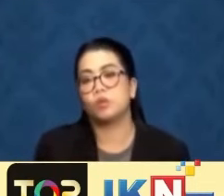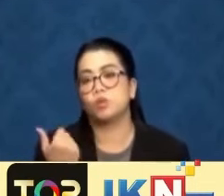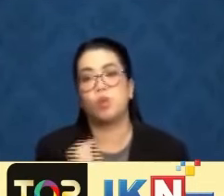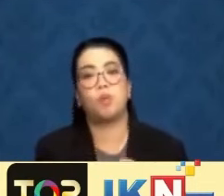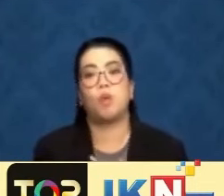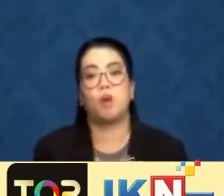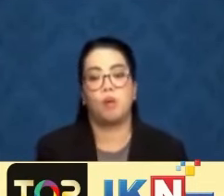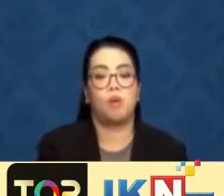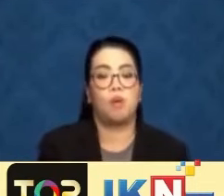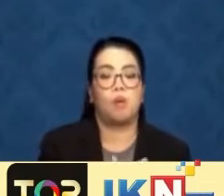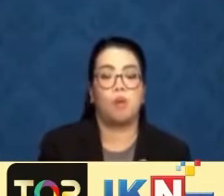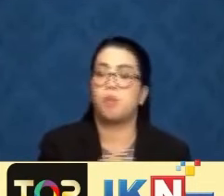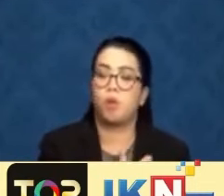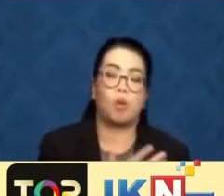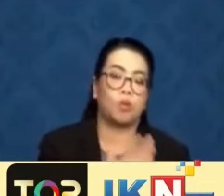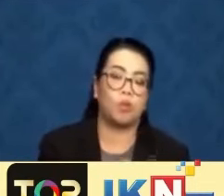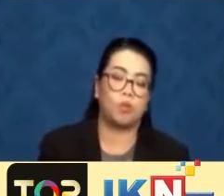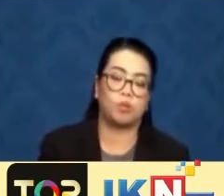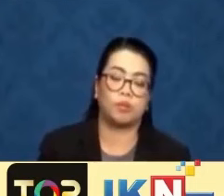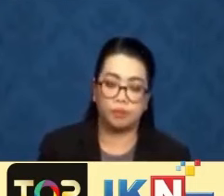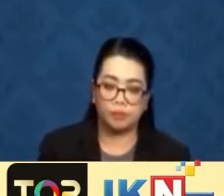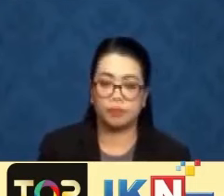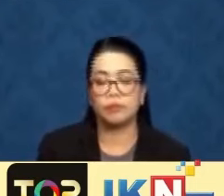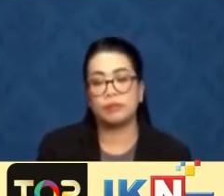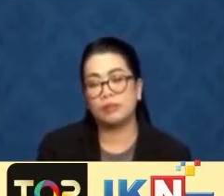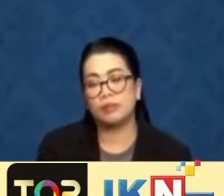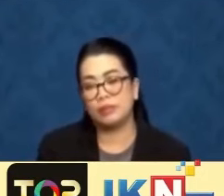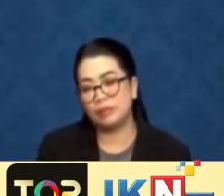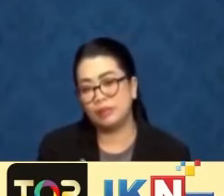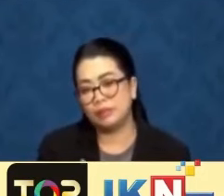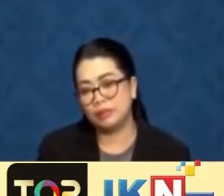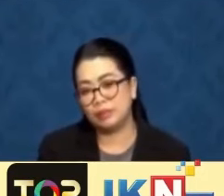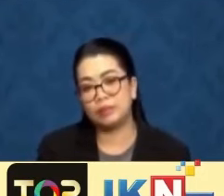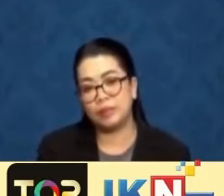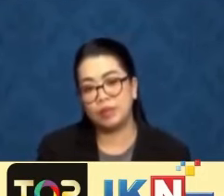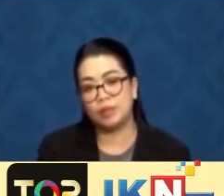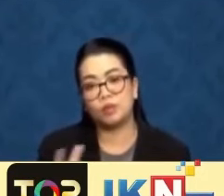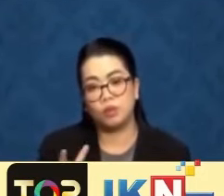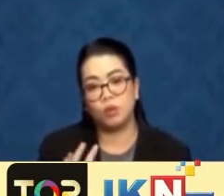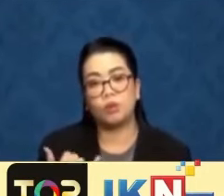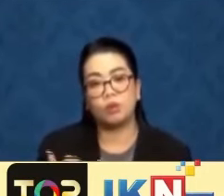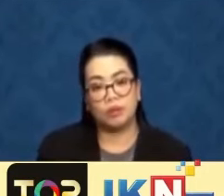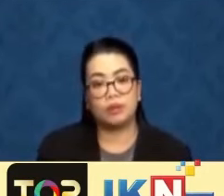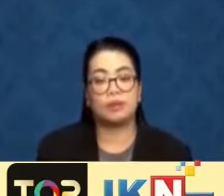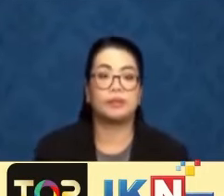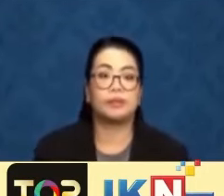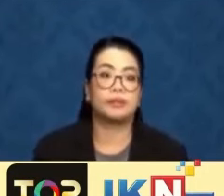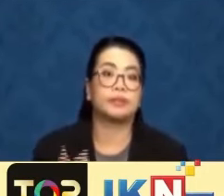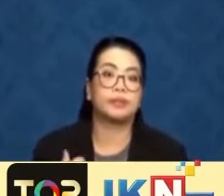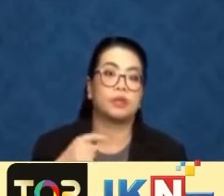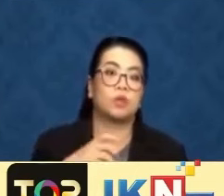างแล้วโครงสร้างการขีดความสามารถในการแข่งขันกับชายโลกมีปัญหาไทยเราต้องการกลับมา